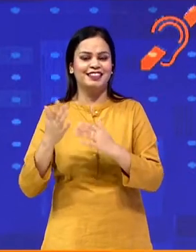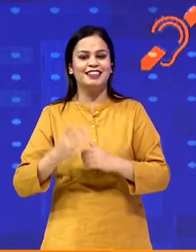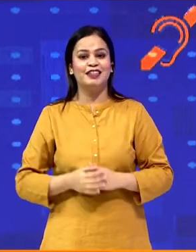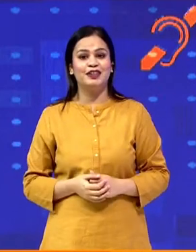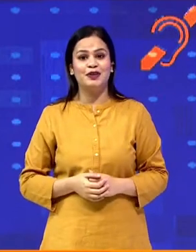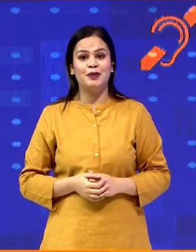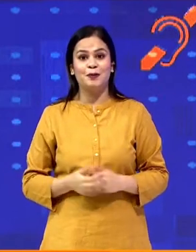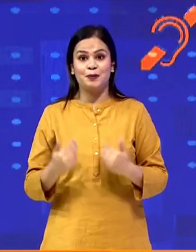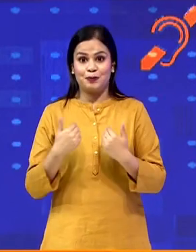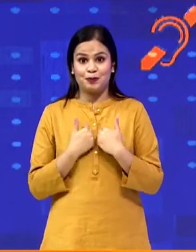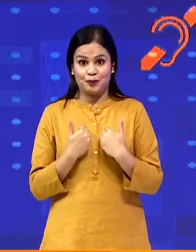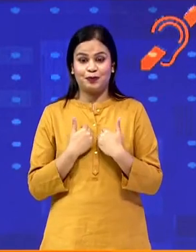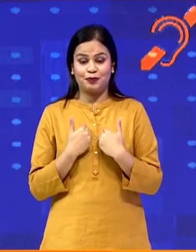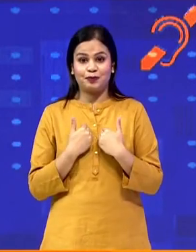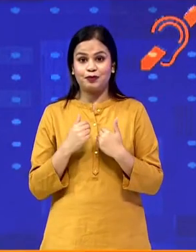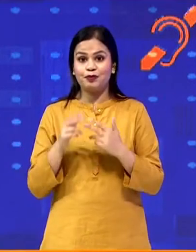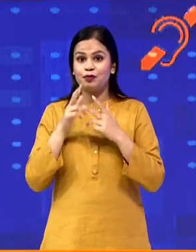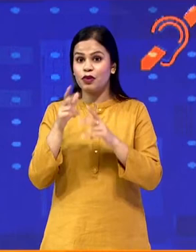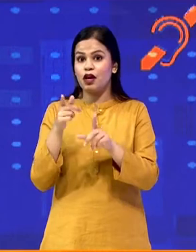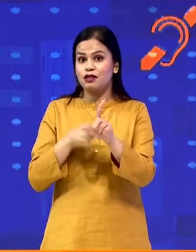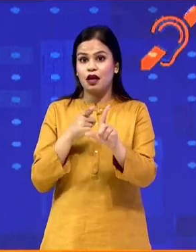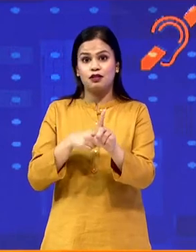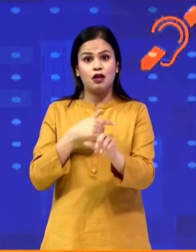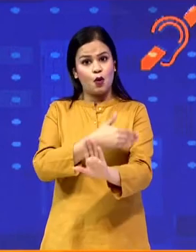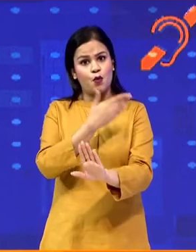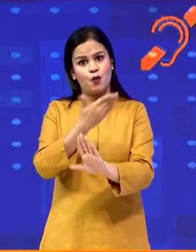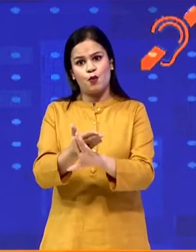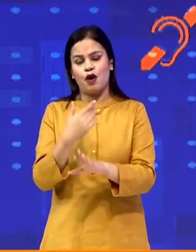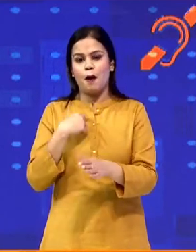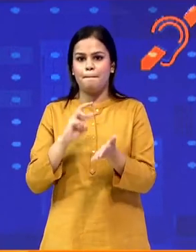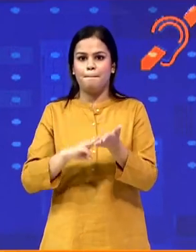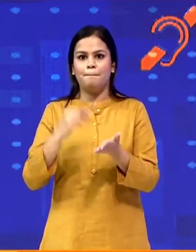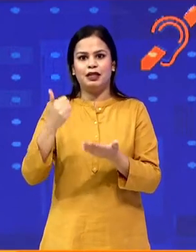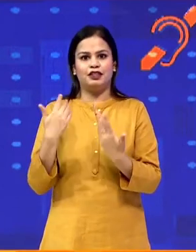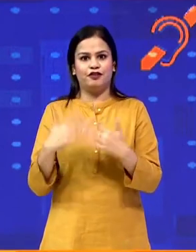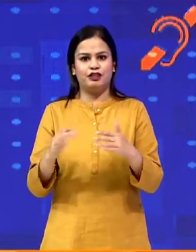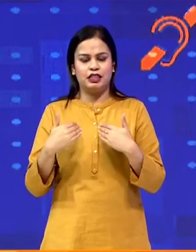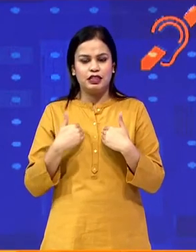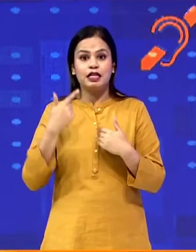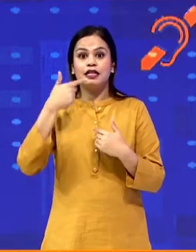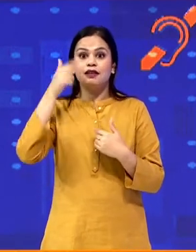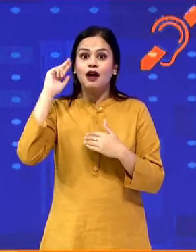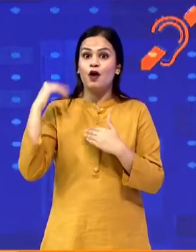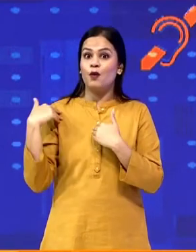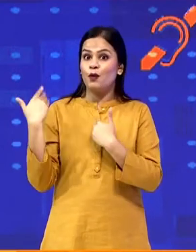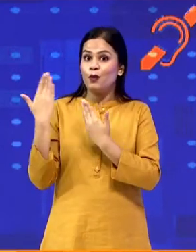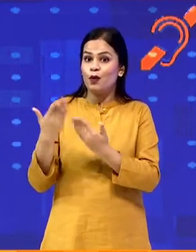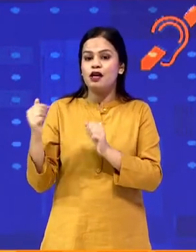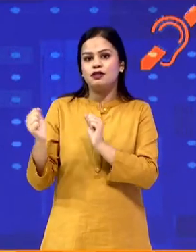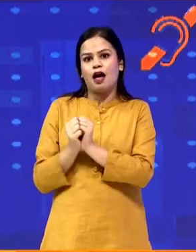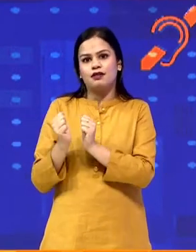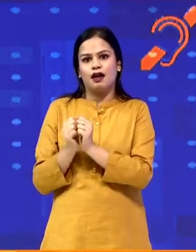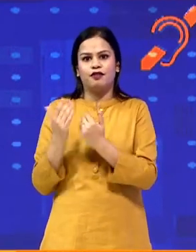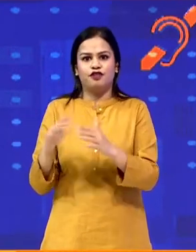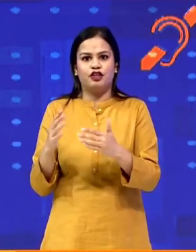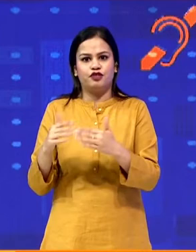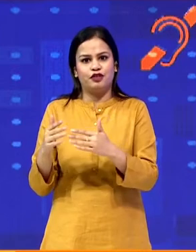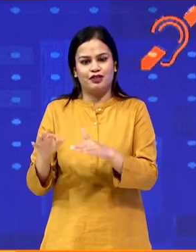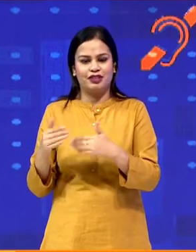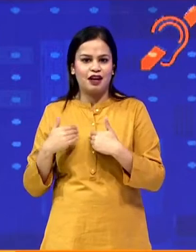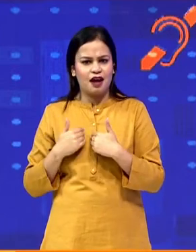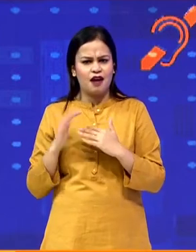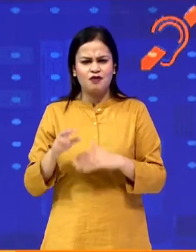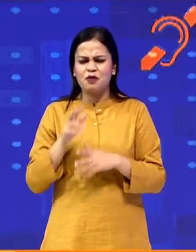मैं इतने साल मिनिस्टर रहा इंदिरा गांधी से लेकर मुझे मैंने कहा भाई यह